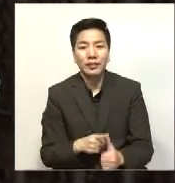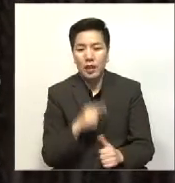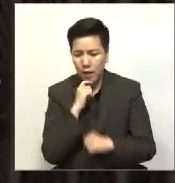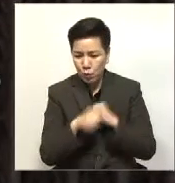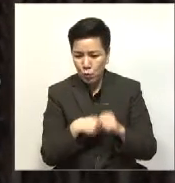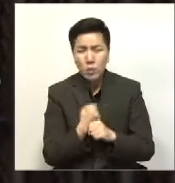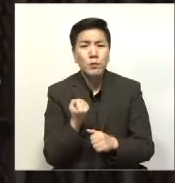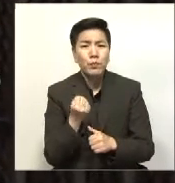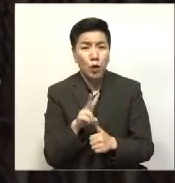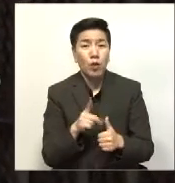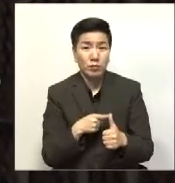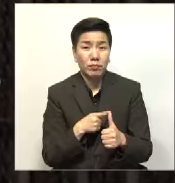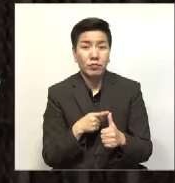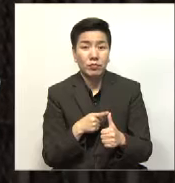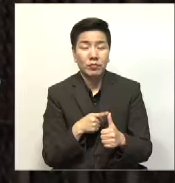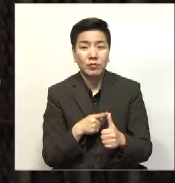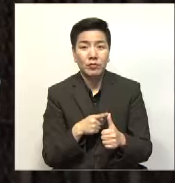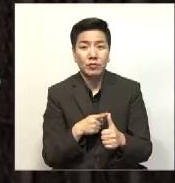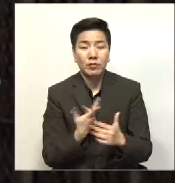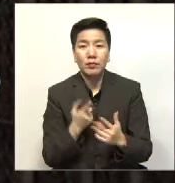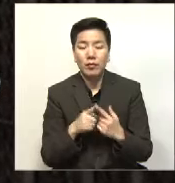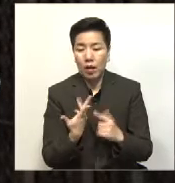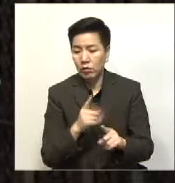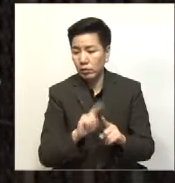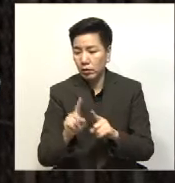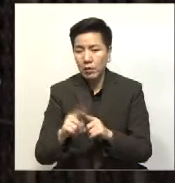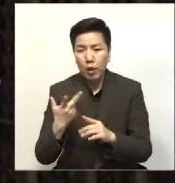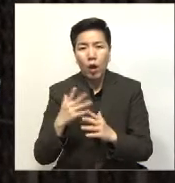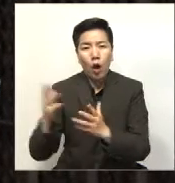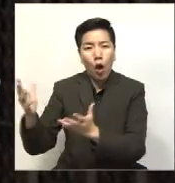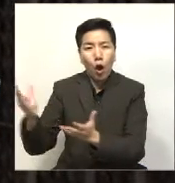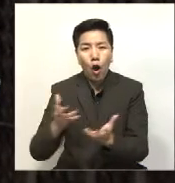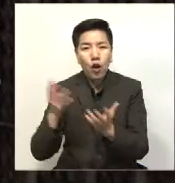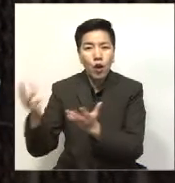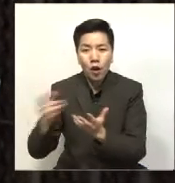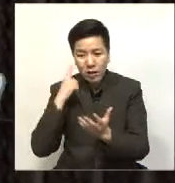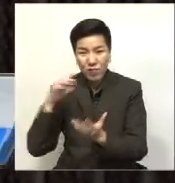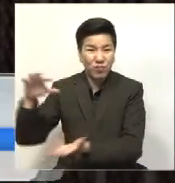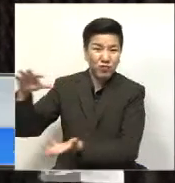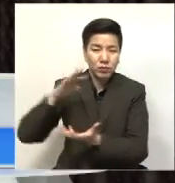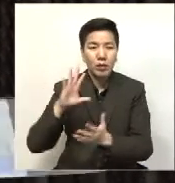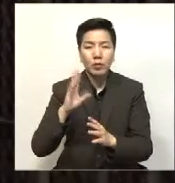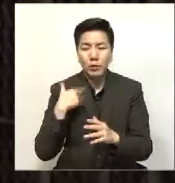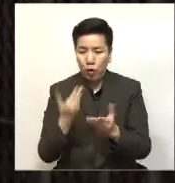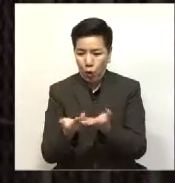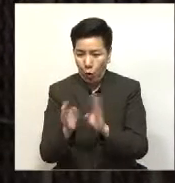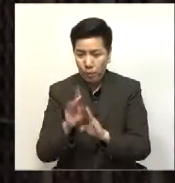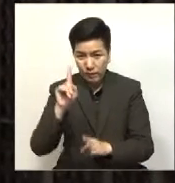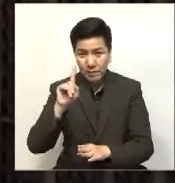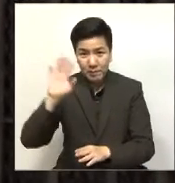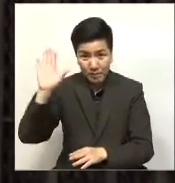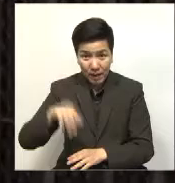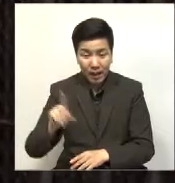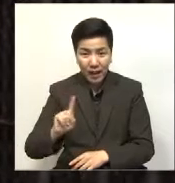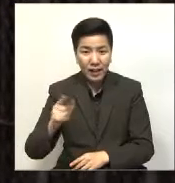ายุ12ปีนะครับก็นอกนั้นก็จะเป็นทยอยมานะครับอีกครอบครัวหนึ่งที่จะตามมาก็